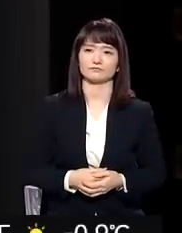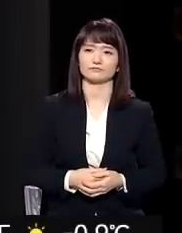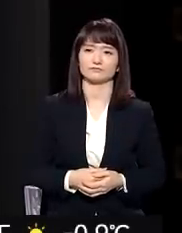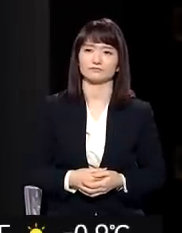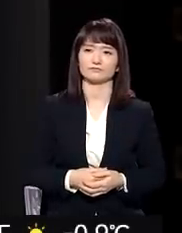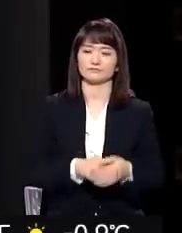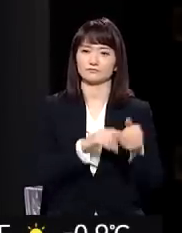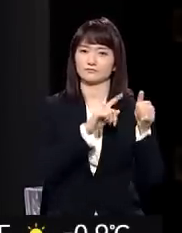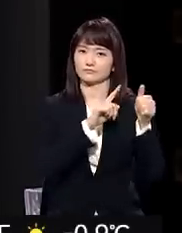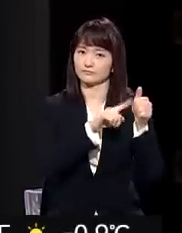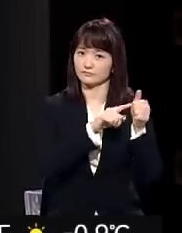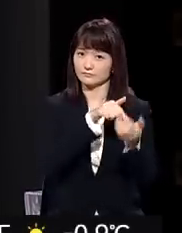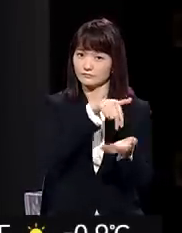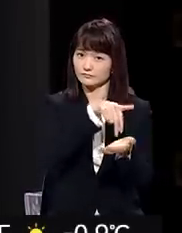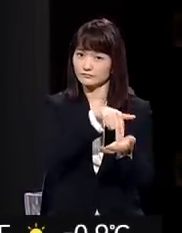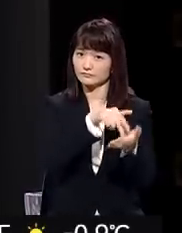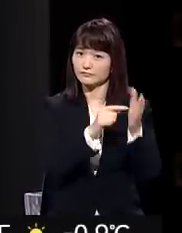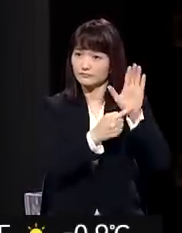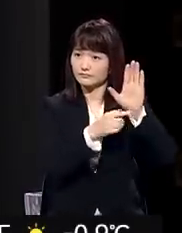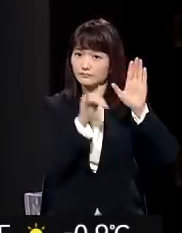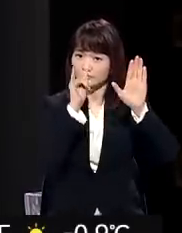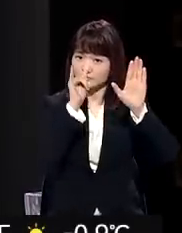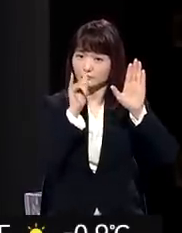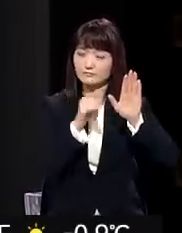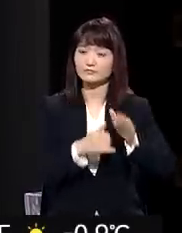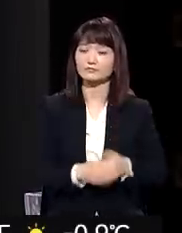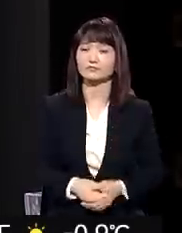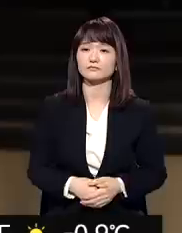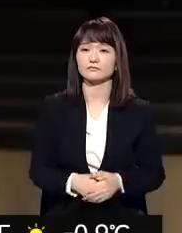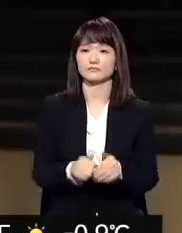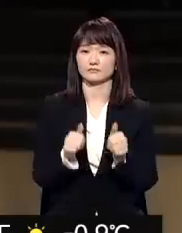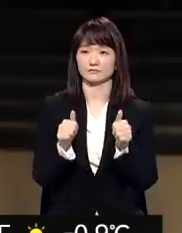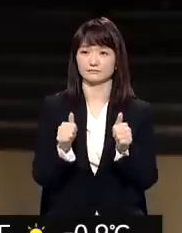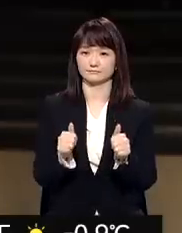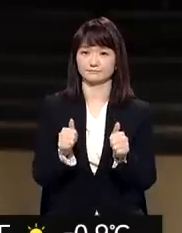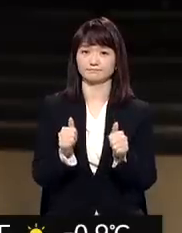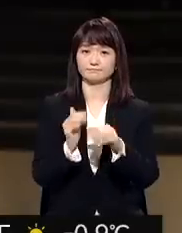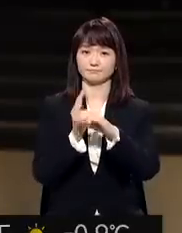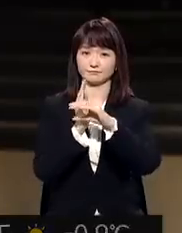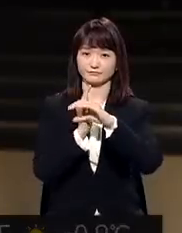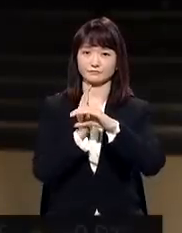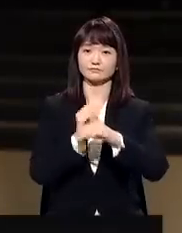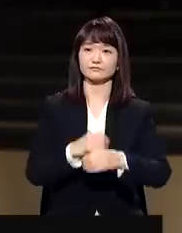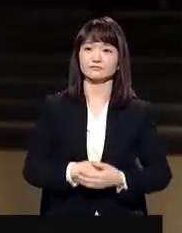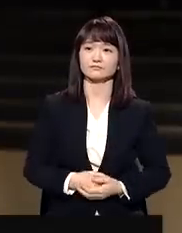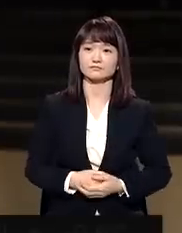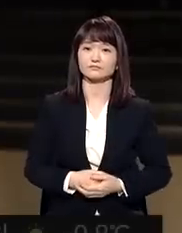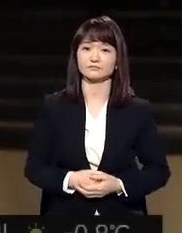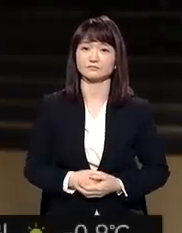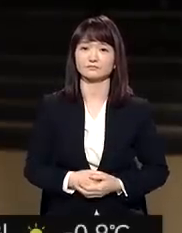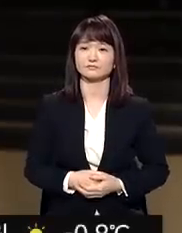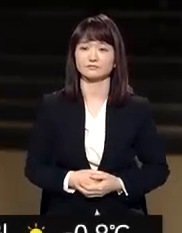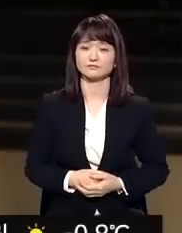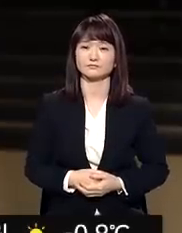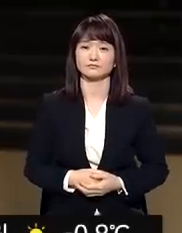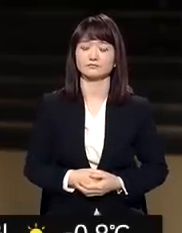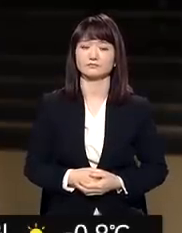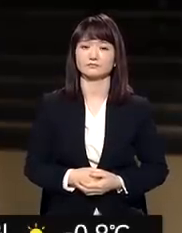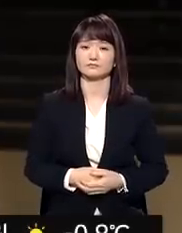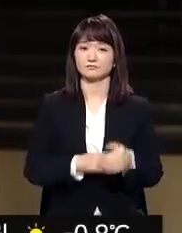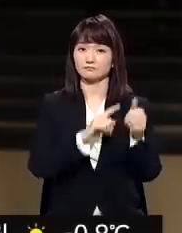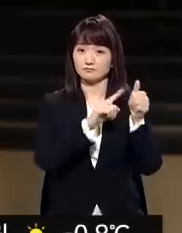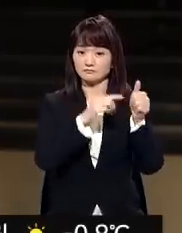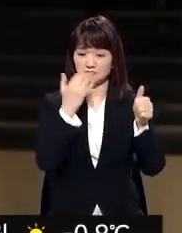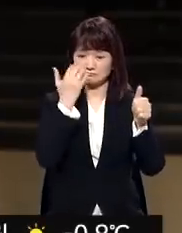있습니다만이 사람이 입장도 나왔을 거 아니에요 그렇습니다 재판을 진행하는 도중에도 계속적으로 어떤 성폭행에 대해서